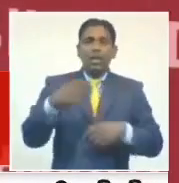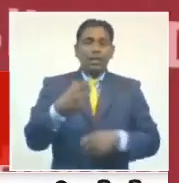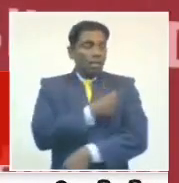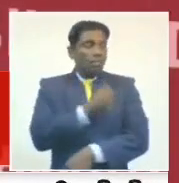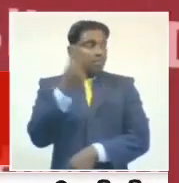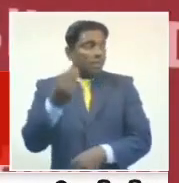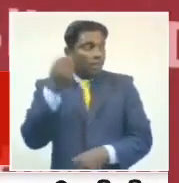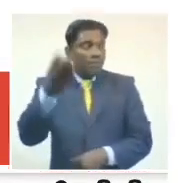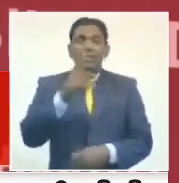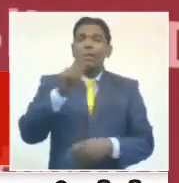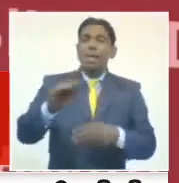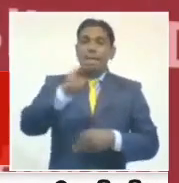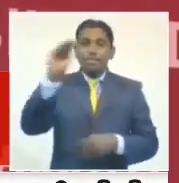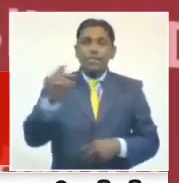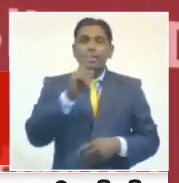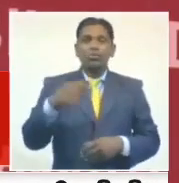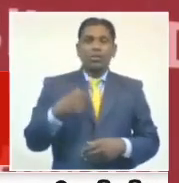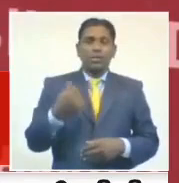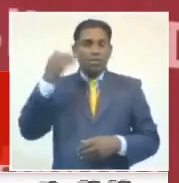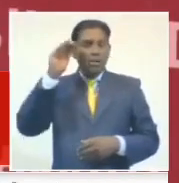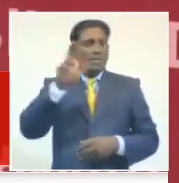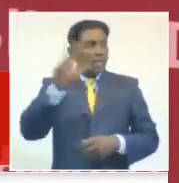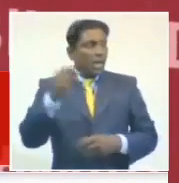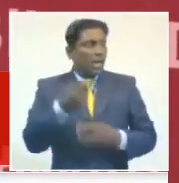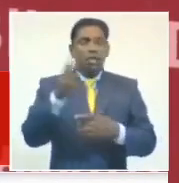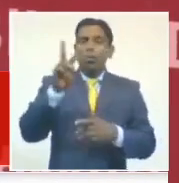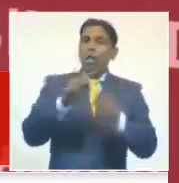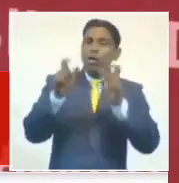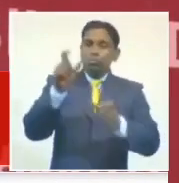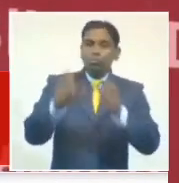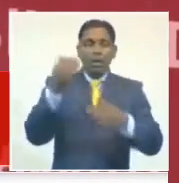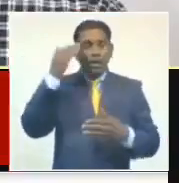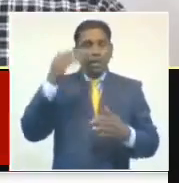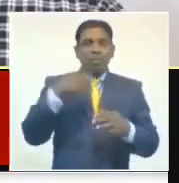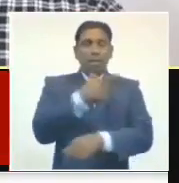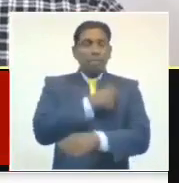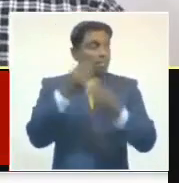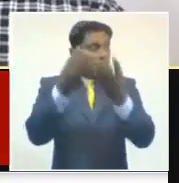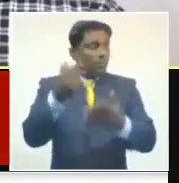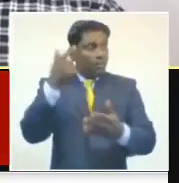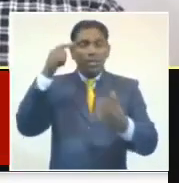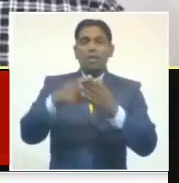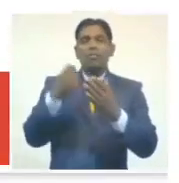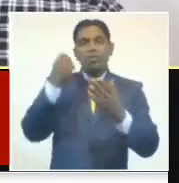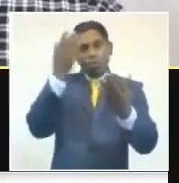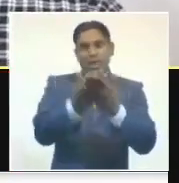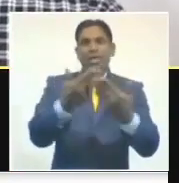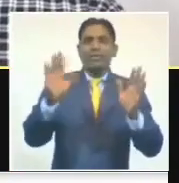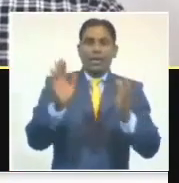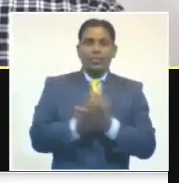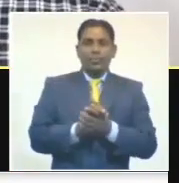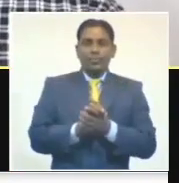12 සහ 18 අතර කාණ්ඩේ දරුවන්ටත් එම එන්නත් ලබා දීම සඳහා දැනට යෝජනා වෙලා තිබෙනවා.